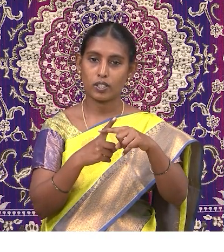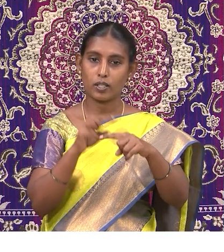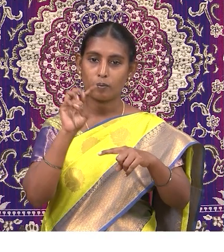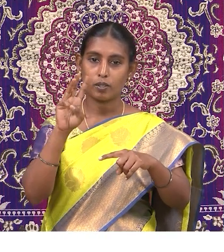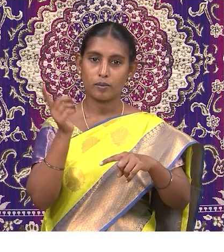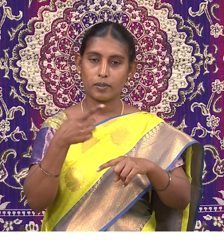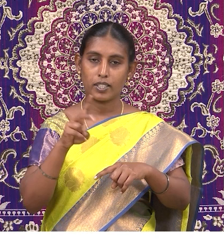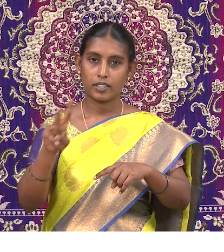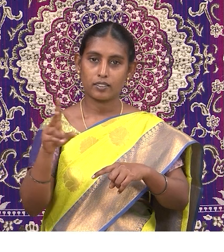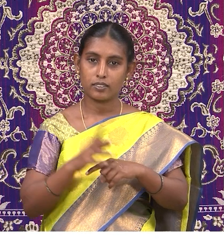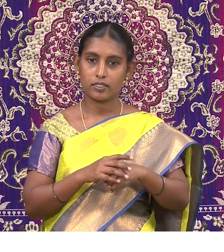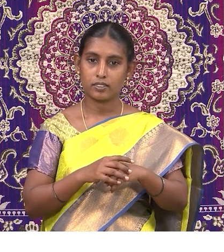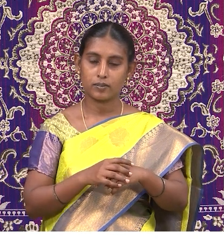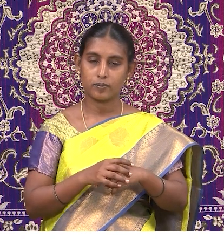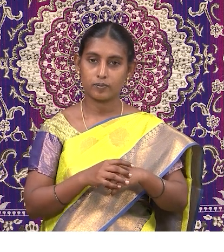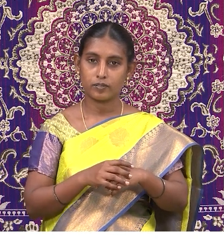-3/2.